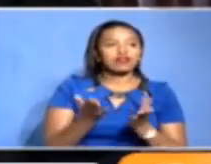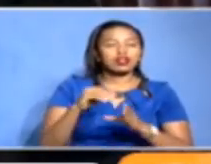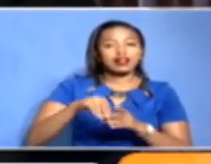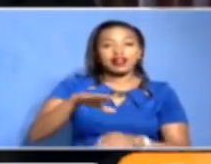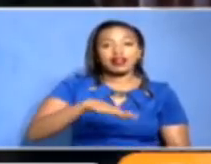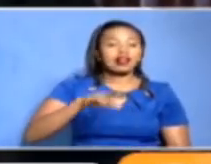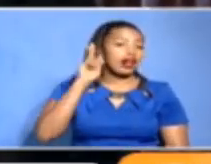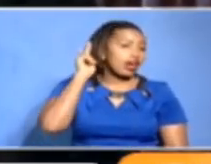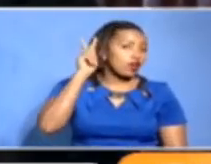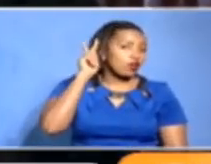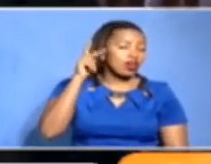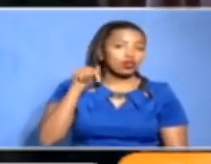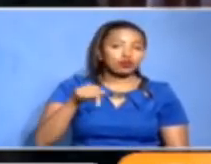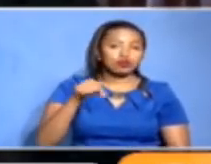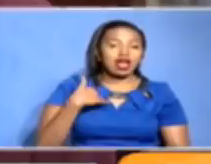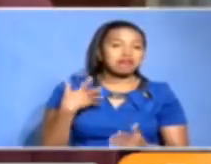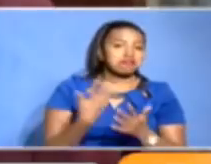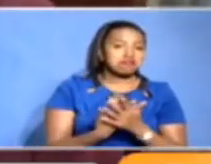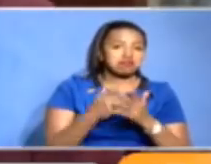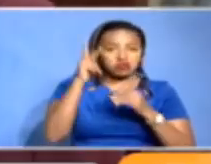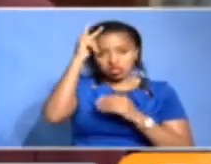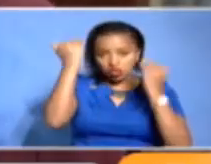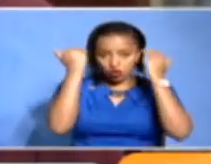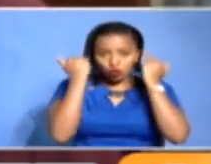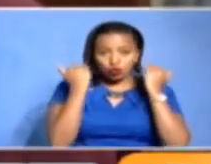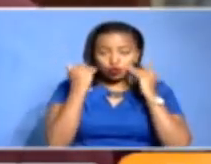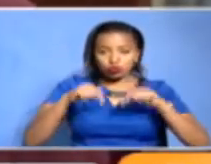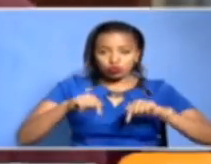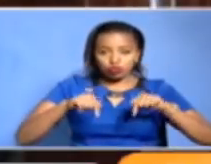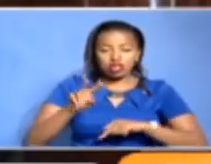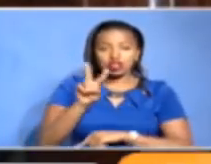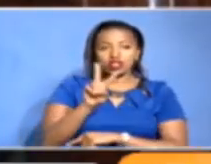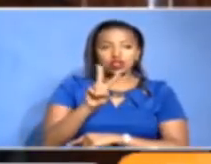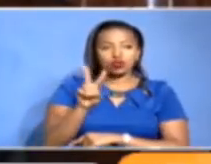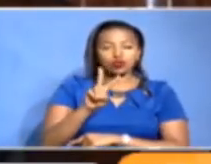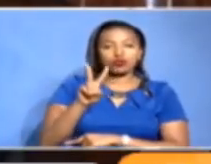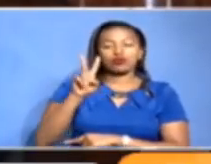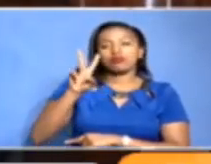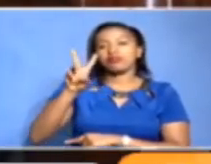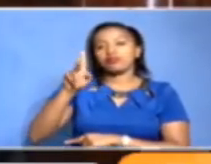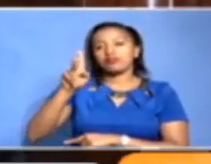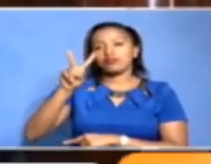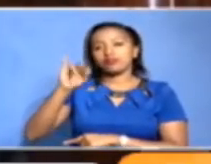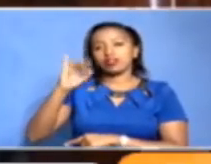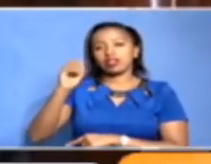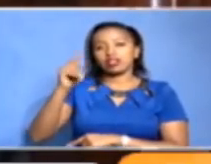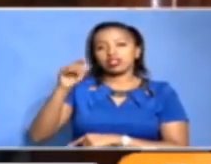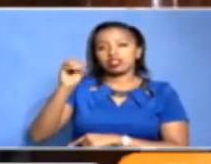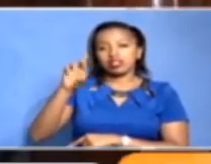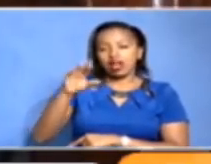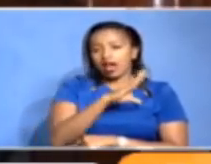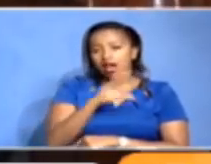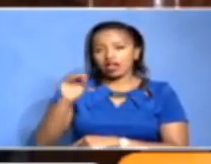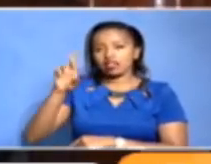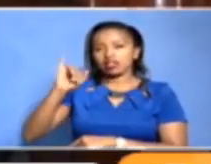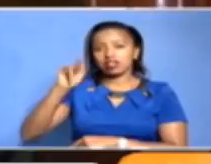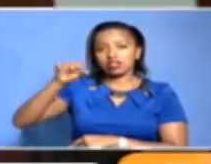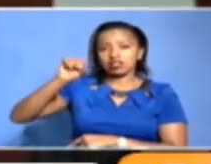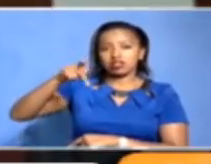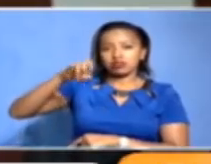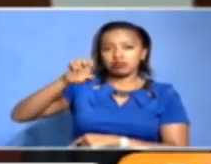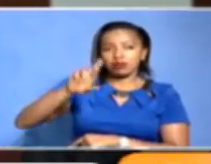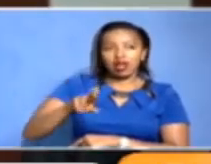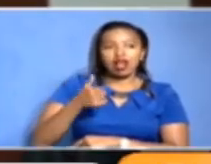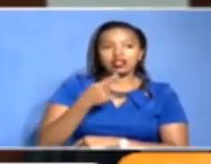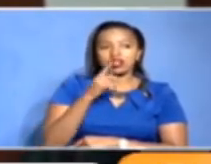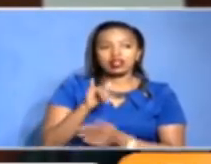Kayole, wamefikishwa mahakamani leo. Wawili hao, Victor Gadhiru na Rispa Auma, wanakabiliwa na kufanya kazi ya utabibu bila